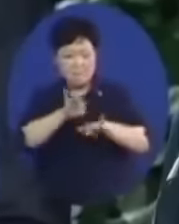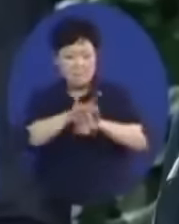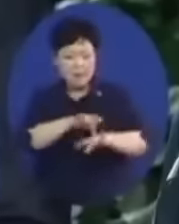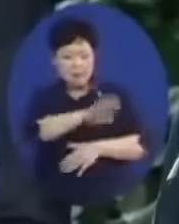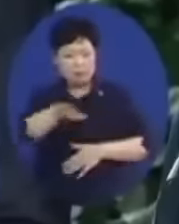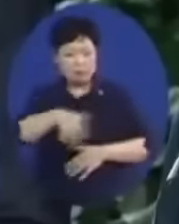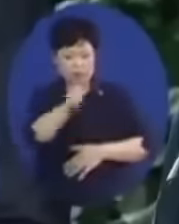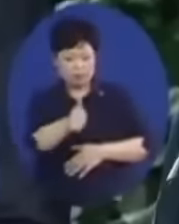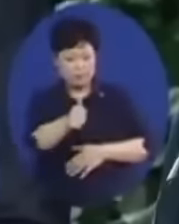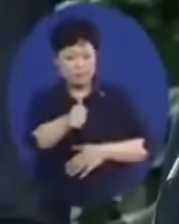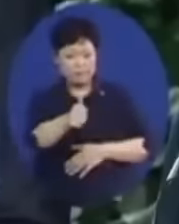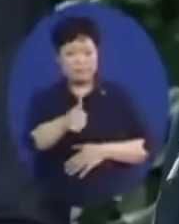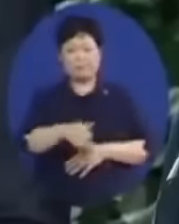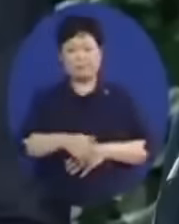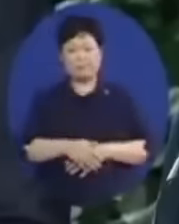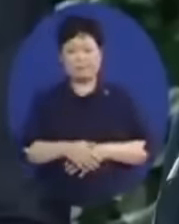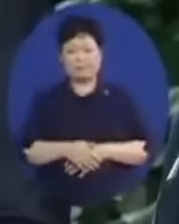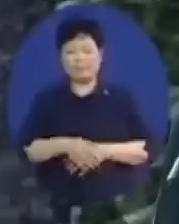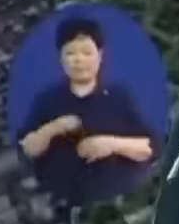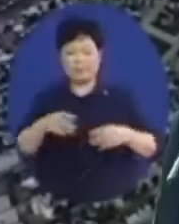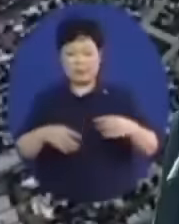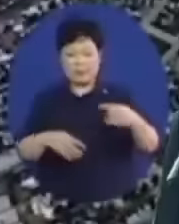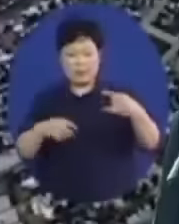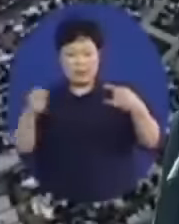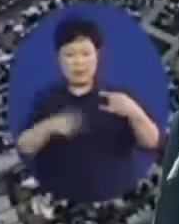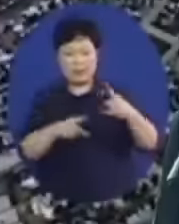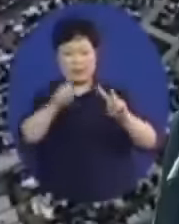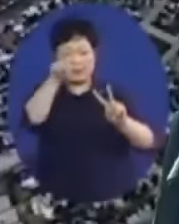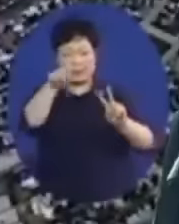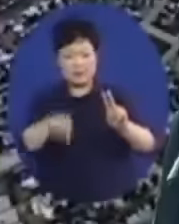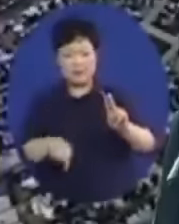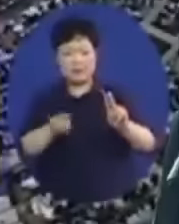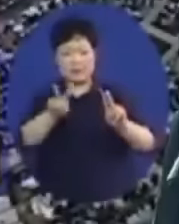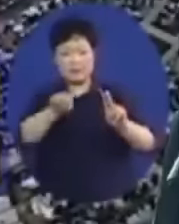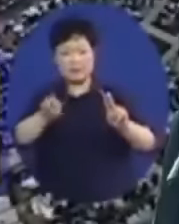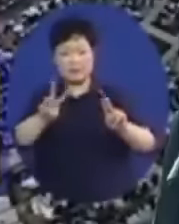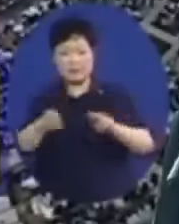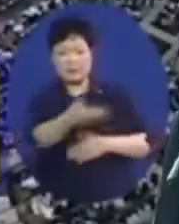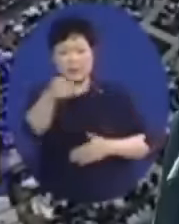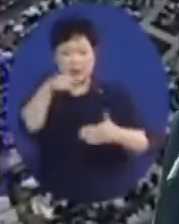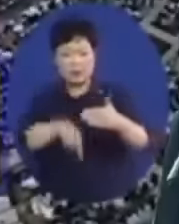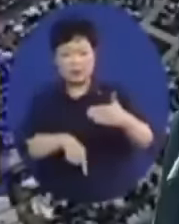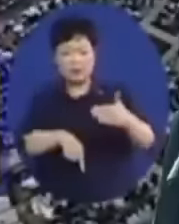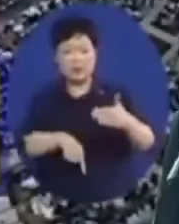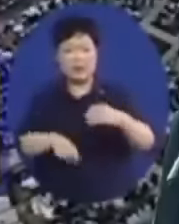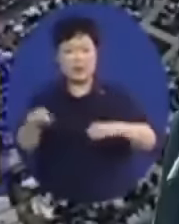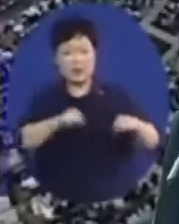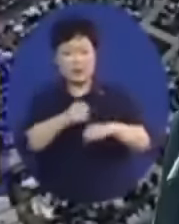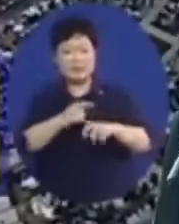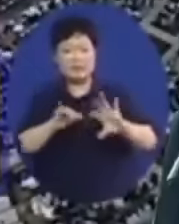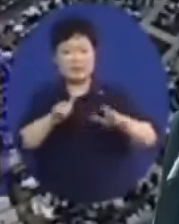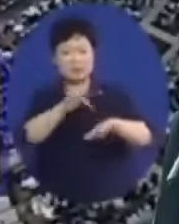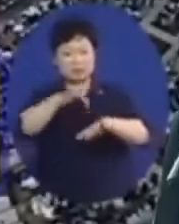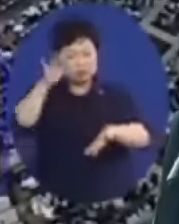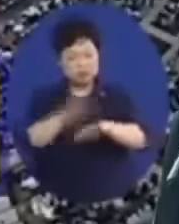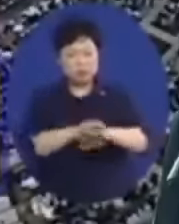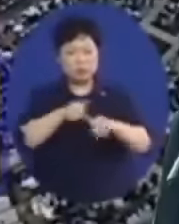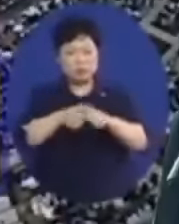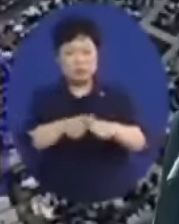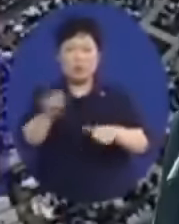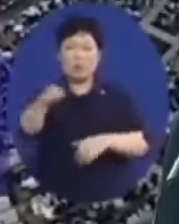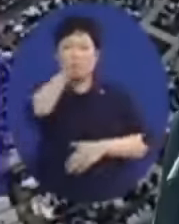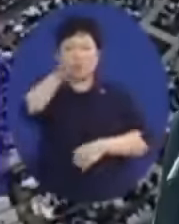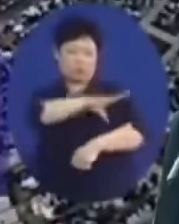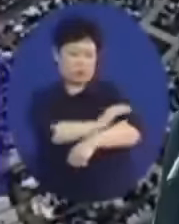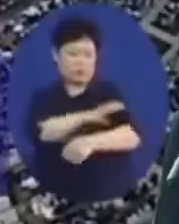우리의 주인이었었습니다. 에베소 2장 2절로 3절에 보면 그때 너희 가운데서 행하여 이 세상 풍조를 따르고